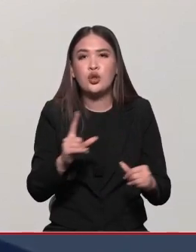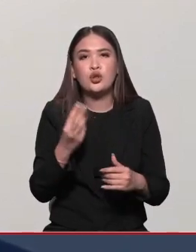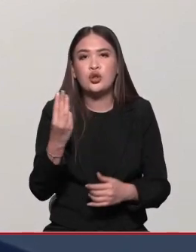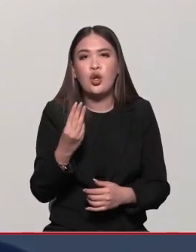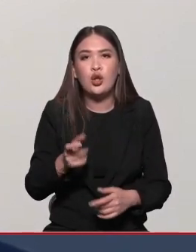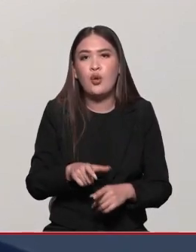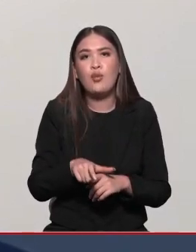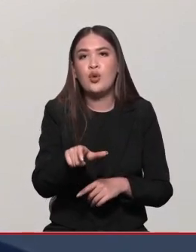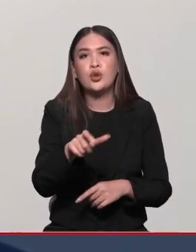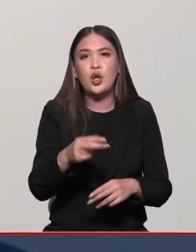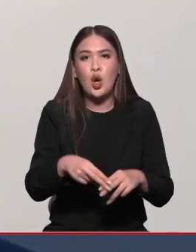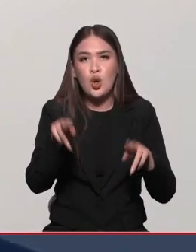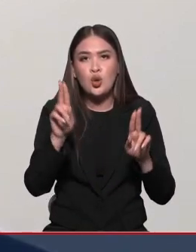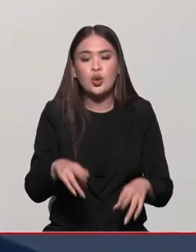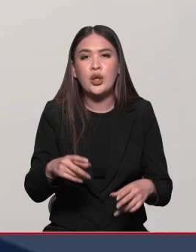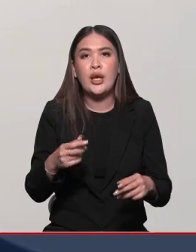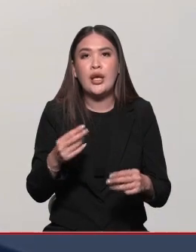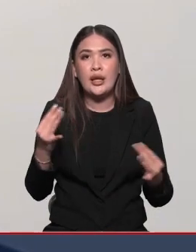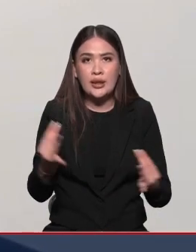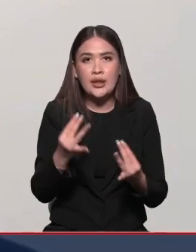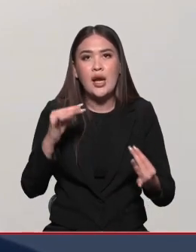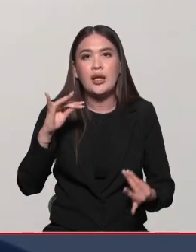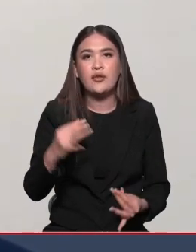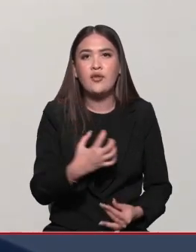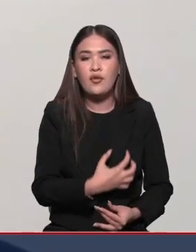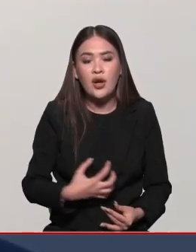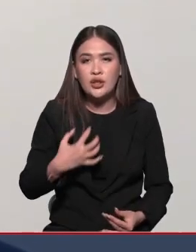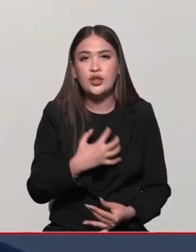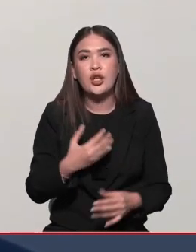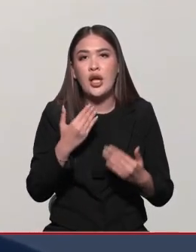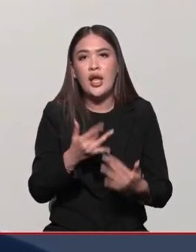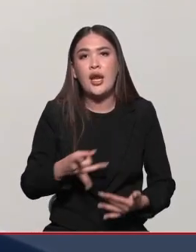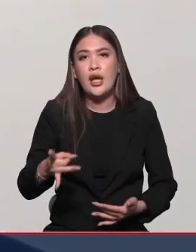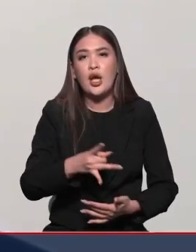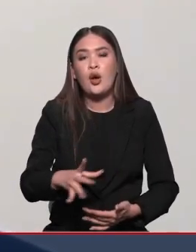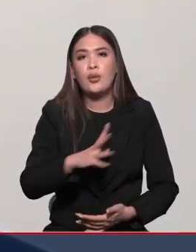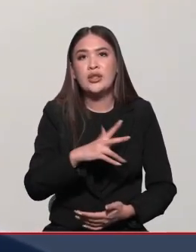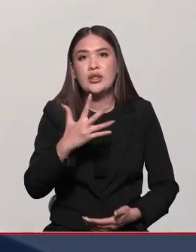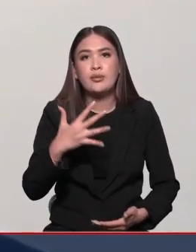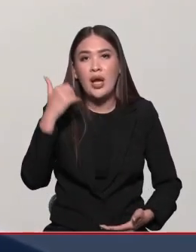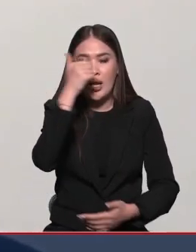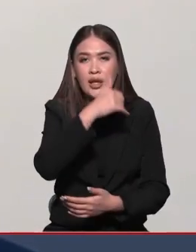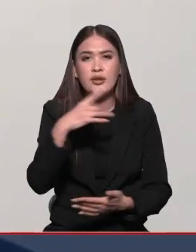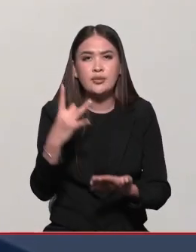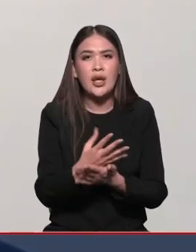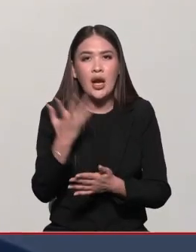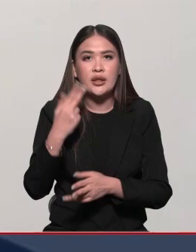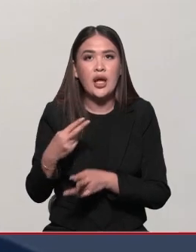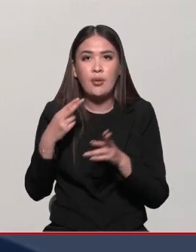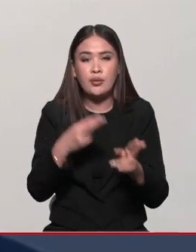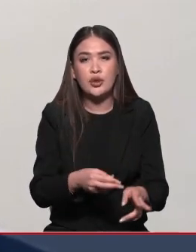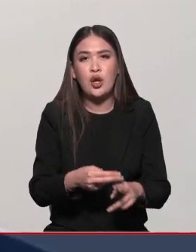путь города и культуры не только интересны но и чрезвычайно важны в этом регионе спустя 35 лет как я впервые сюда приехал